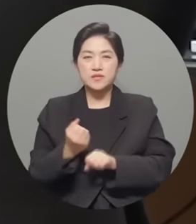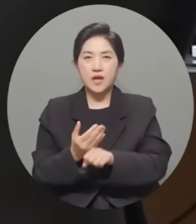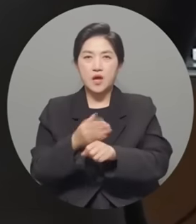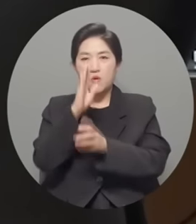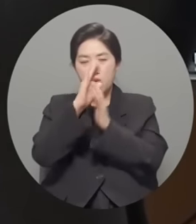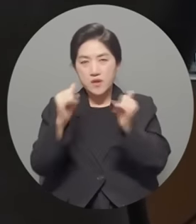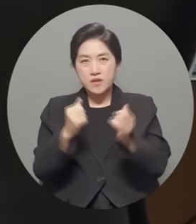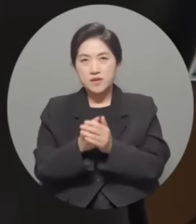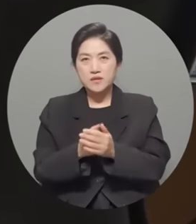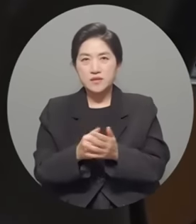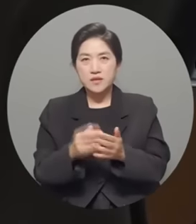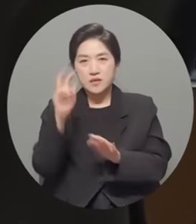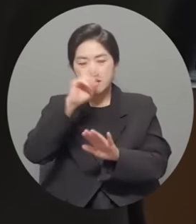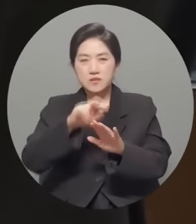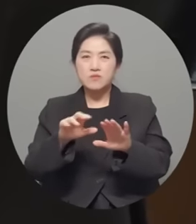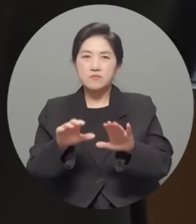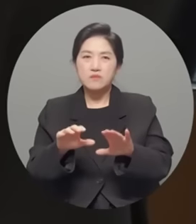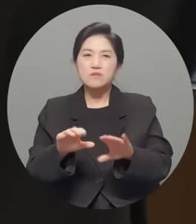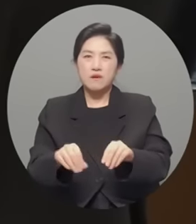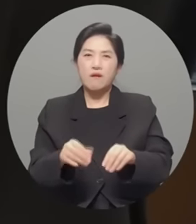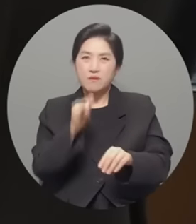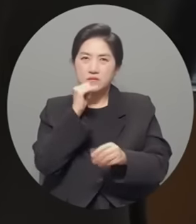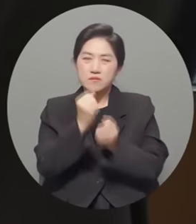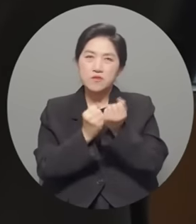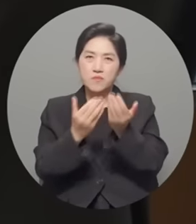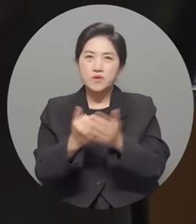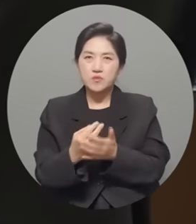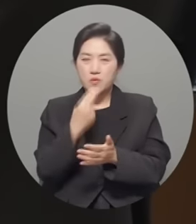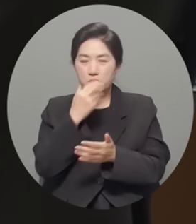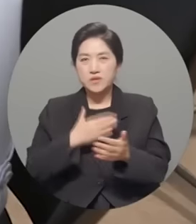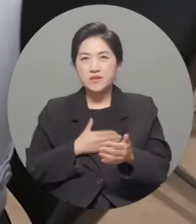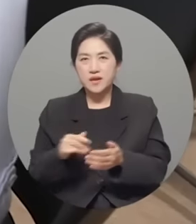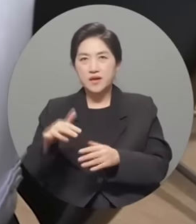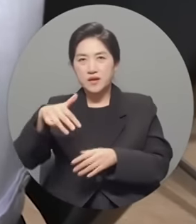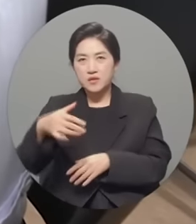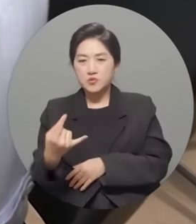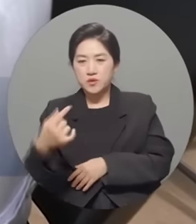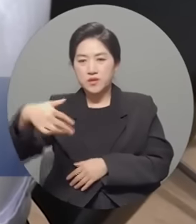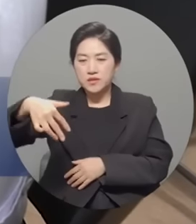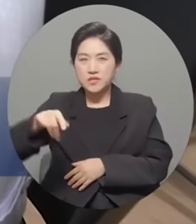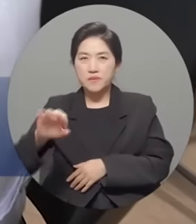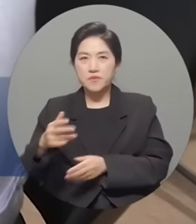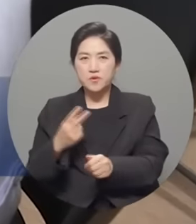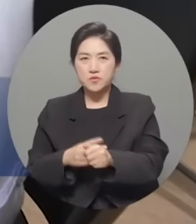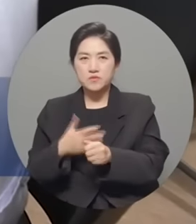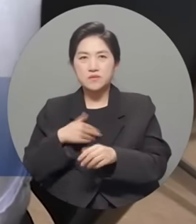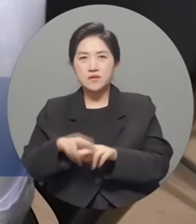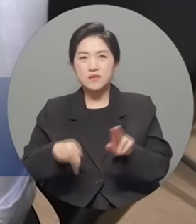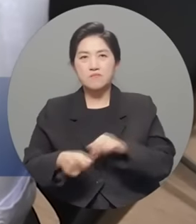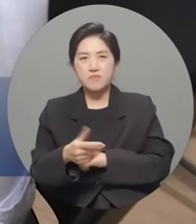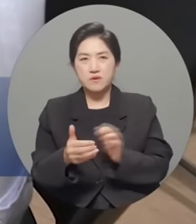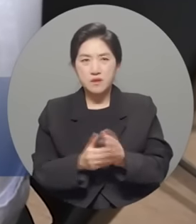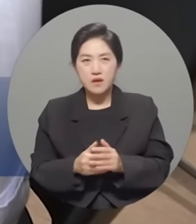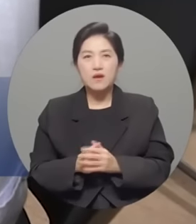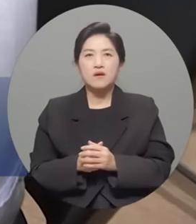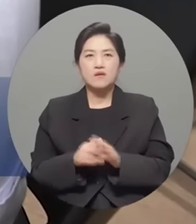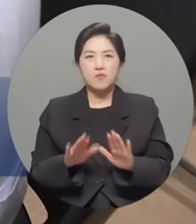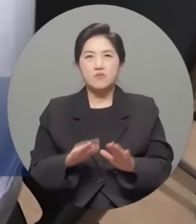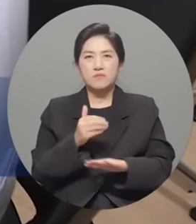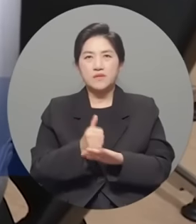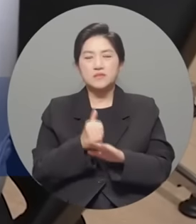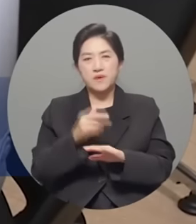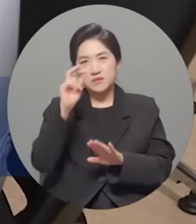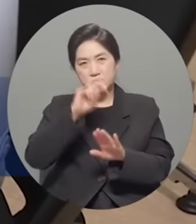환자들에게 일일이 진료 중단을 설명하는 호흡기 내과 최창민 교수. 제가 사표를 해가지고 진료가 오늘이